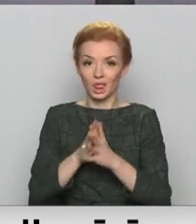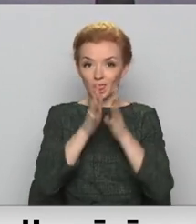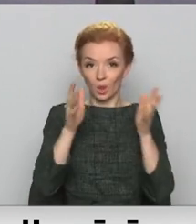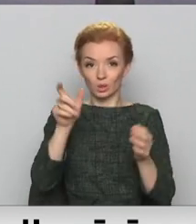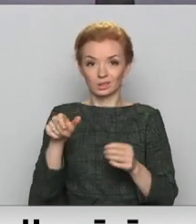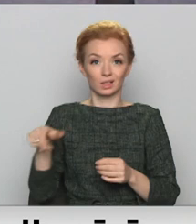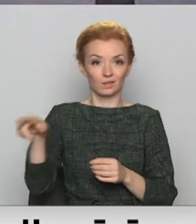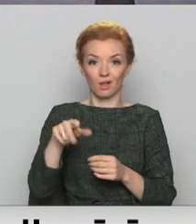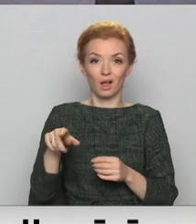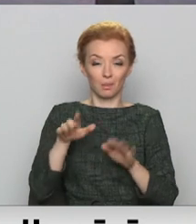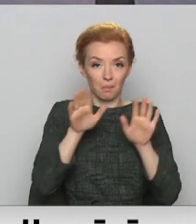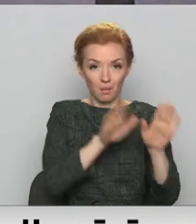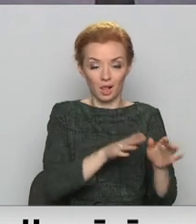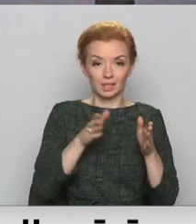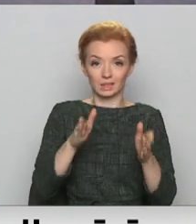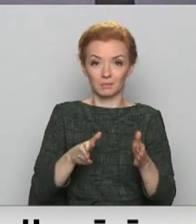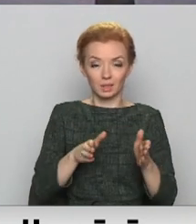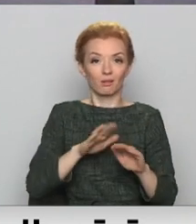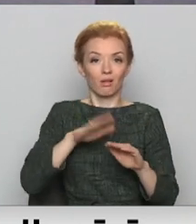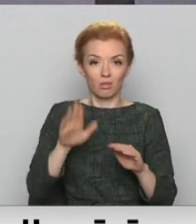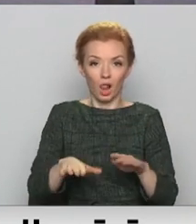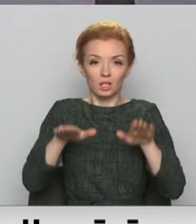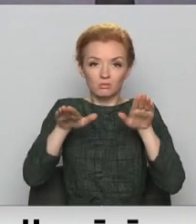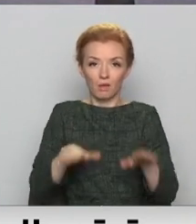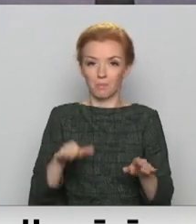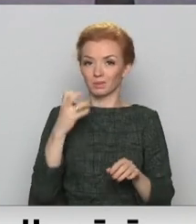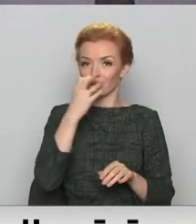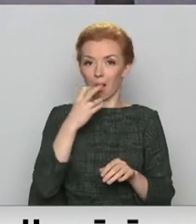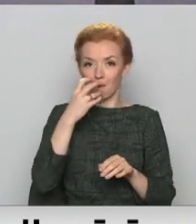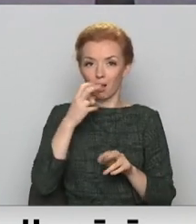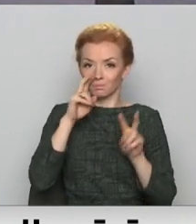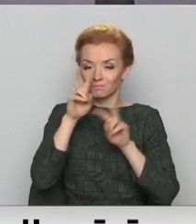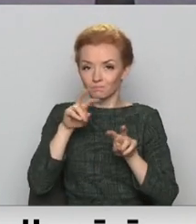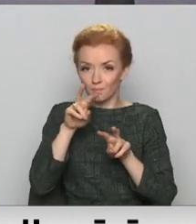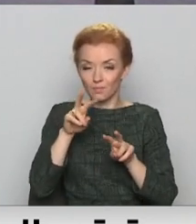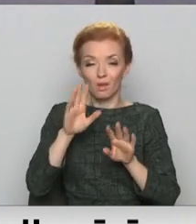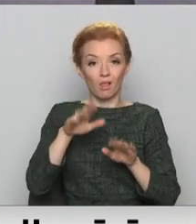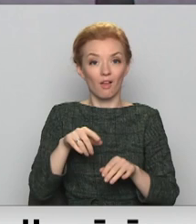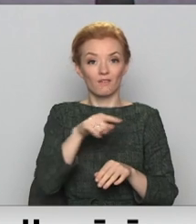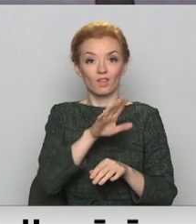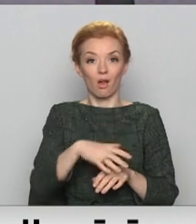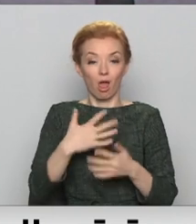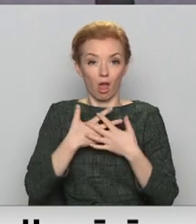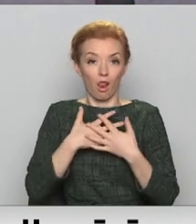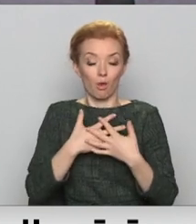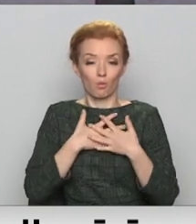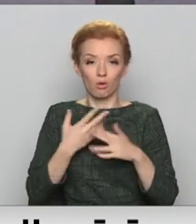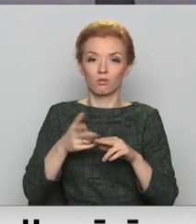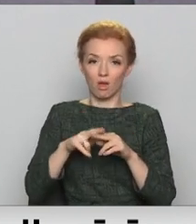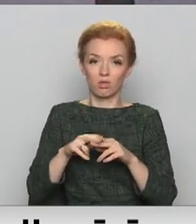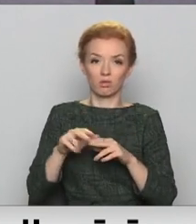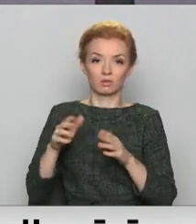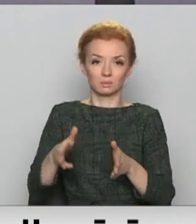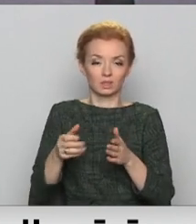stacionāra netiek izrakstīti zemo skābekļa rādītāju dēļ, un viņiem, lai elpotu, vajadzīgs atbalsts. Valsts sākusi